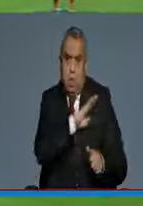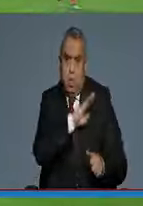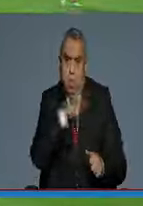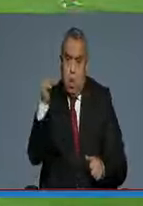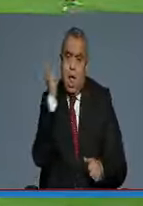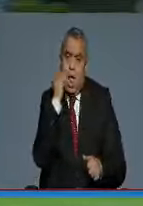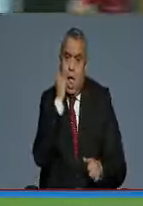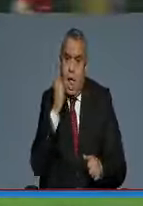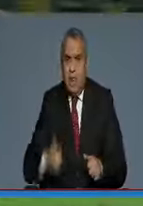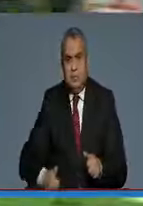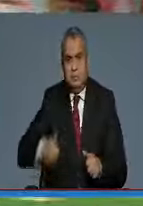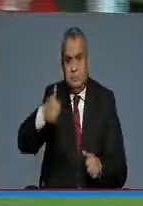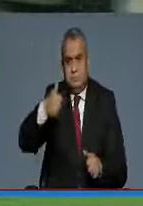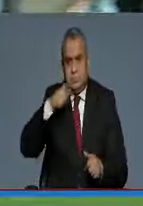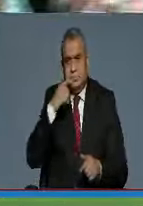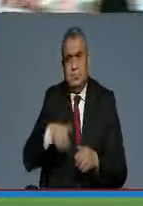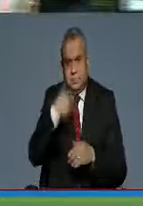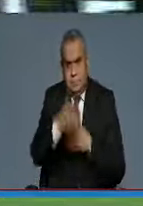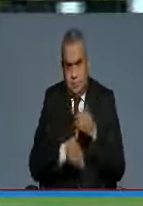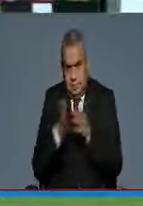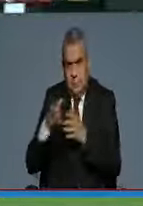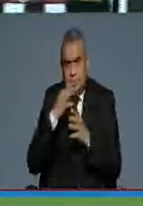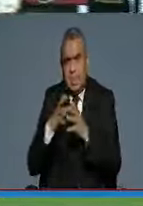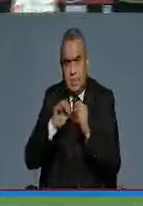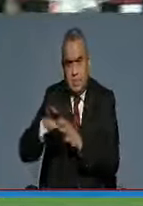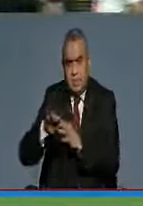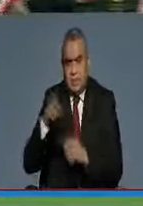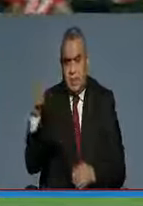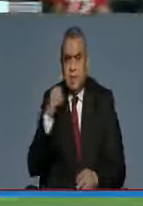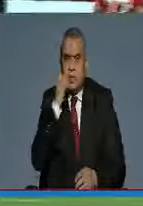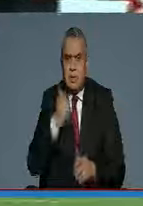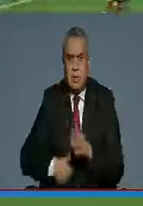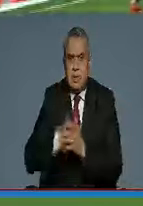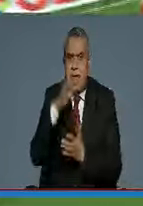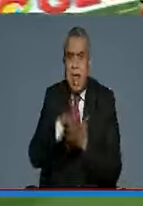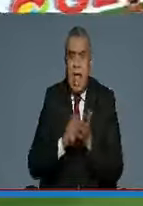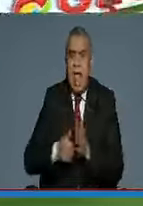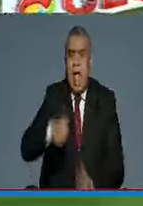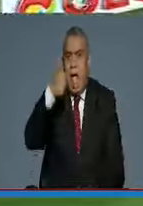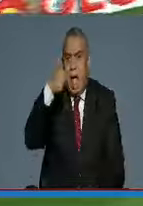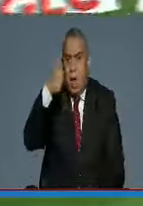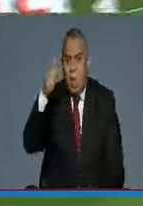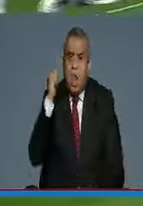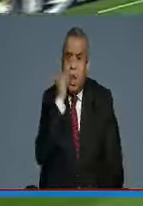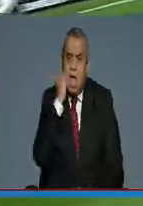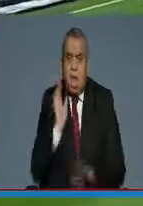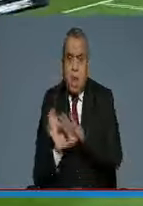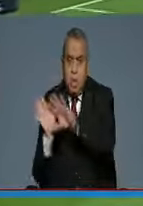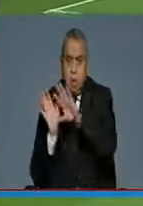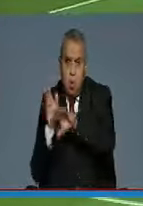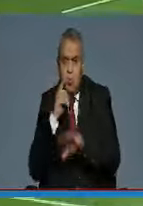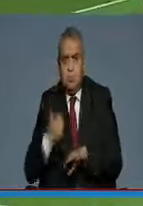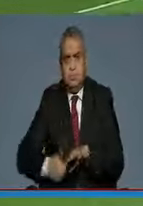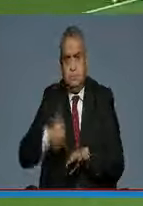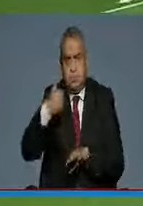الشوط الاول وهيجي لمصطفى شوبير بعد شويه مصطفى شرابي كان عامل مباراه جيده في الشوط الاول الزمالك تاثر كثيرا